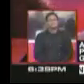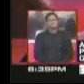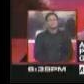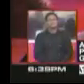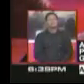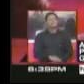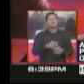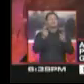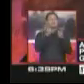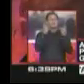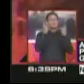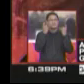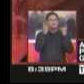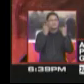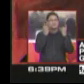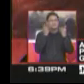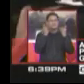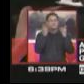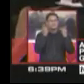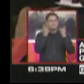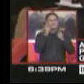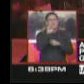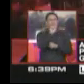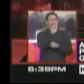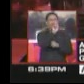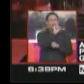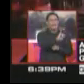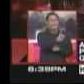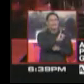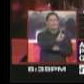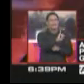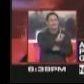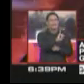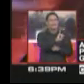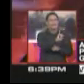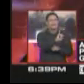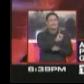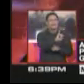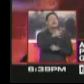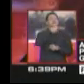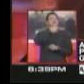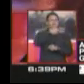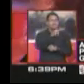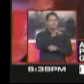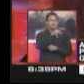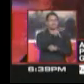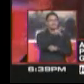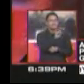The winner of American Idol is...